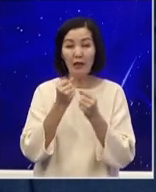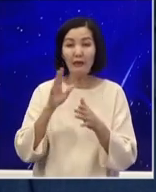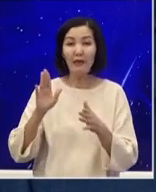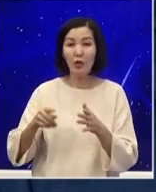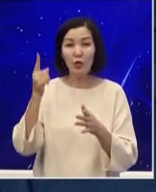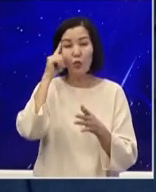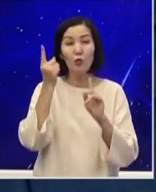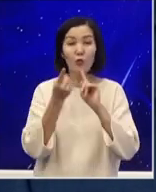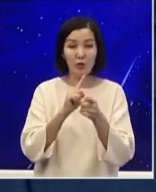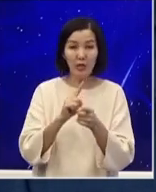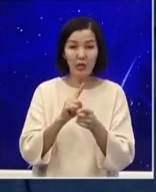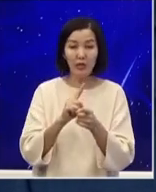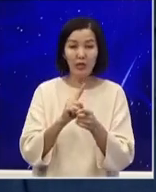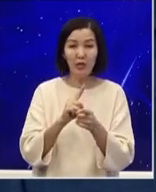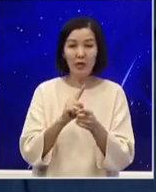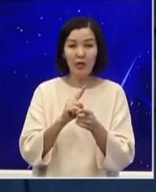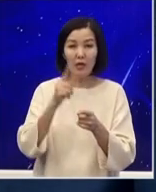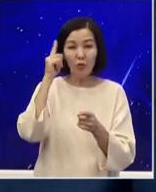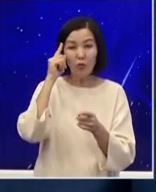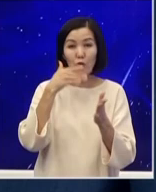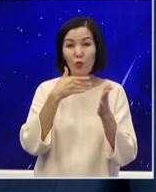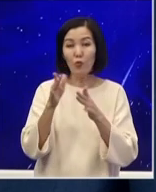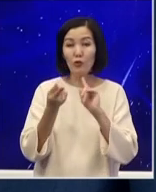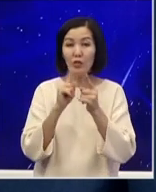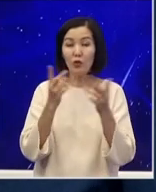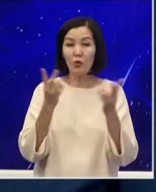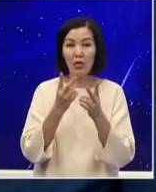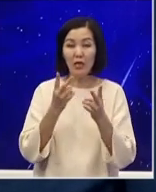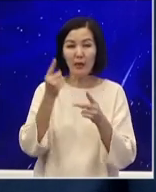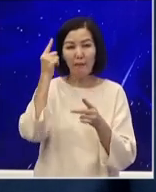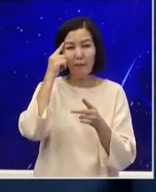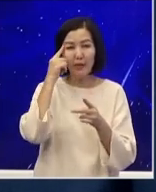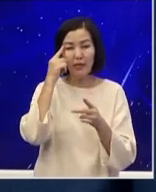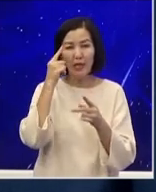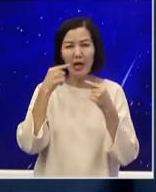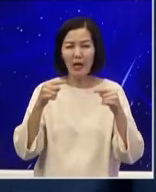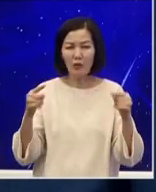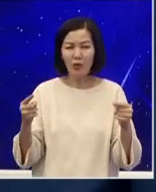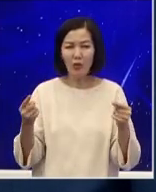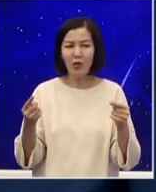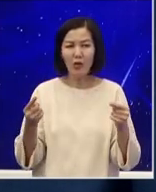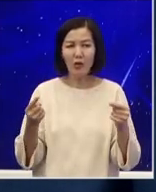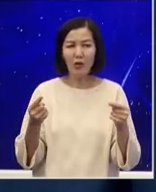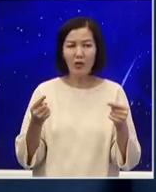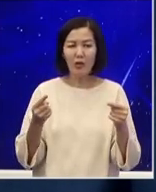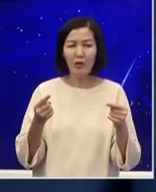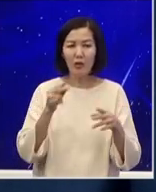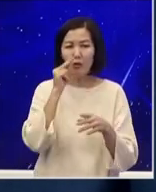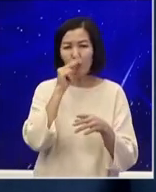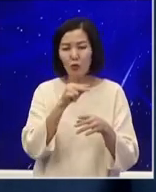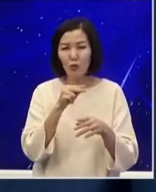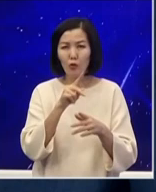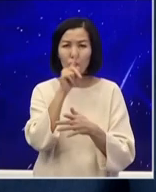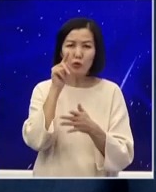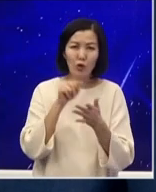идеология деген нәрсені кетіретін ол идеология. Оның миындағы неше түрлі бір күдіктер бар,